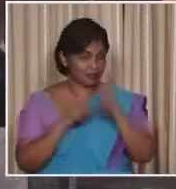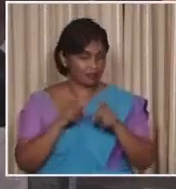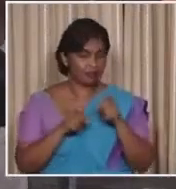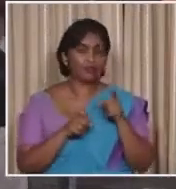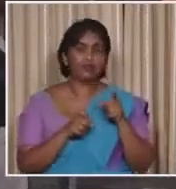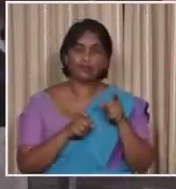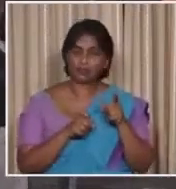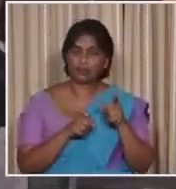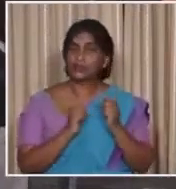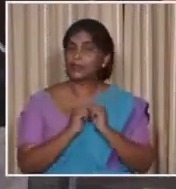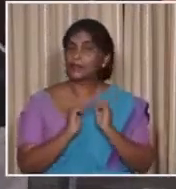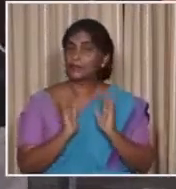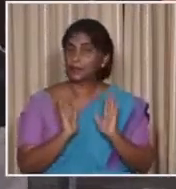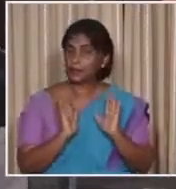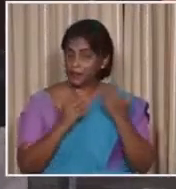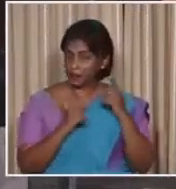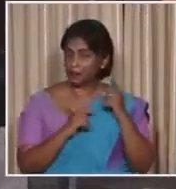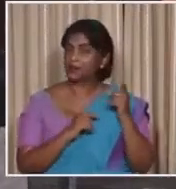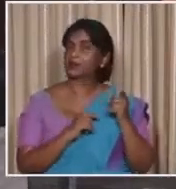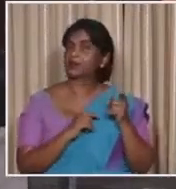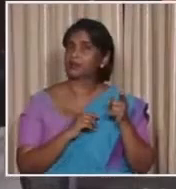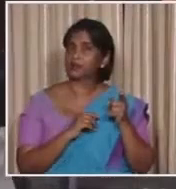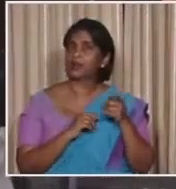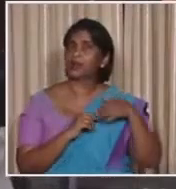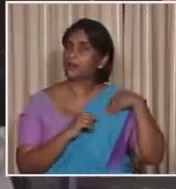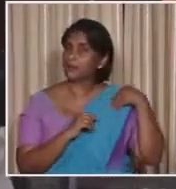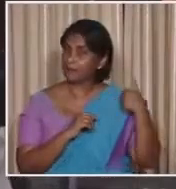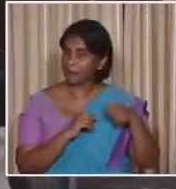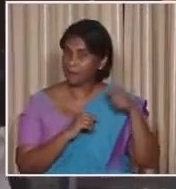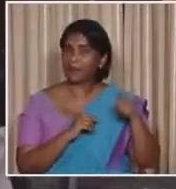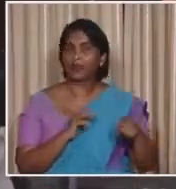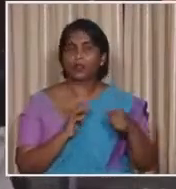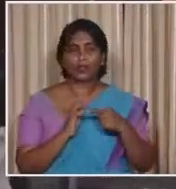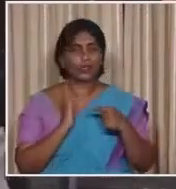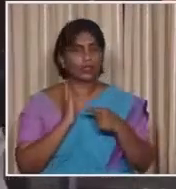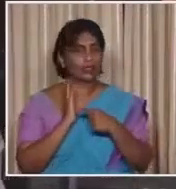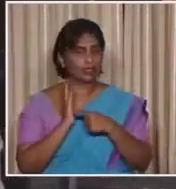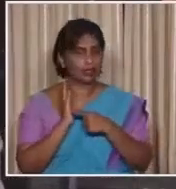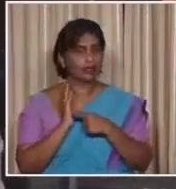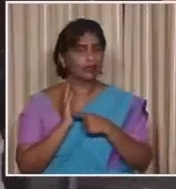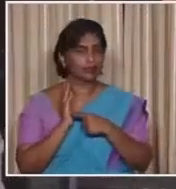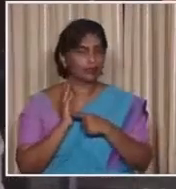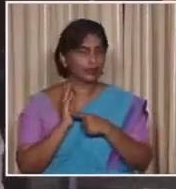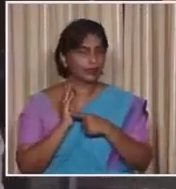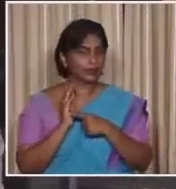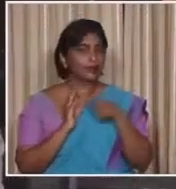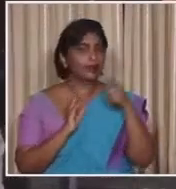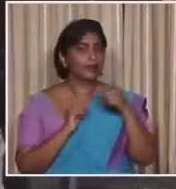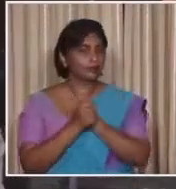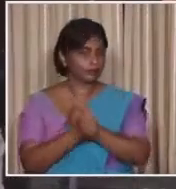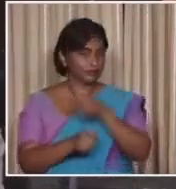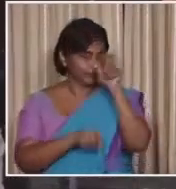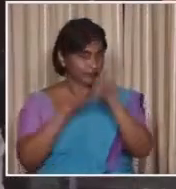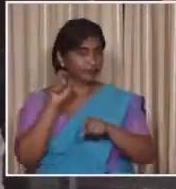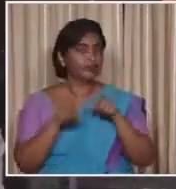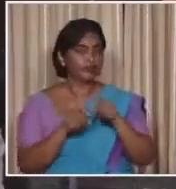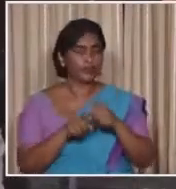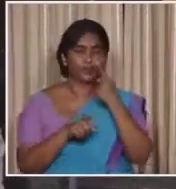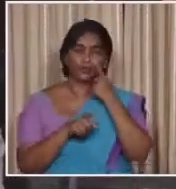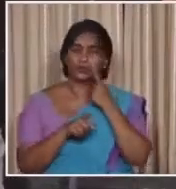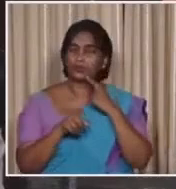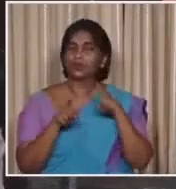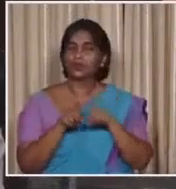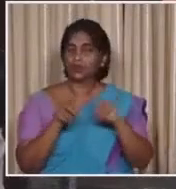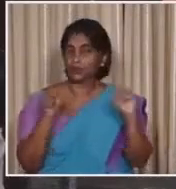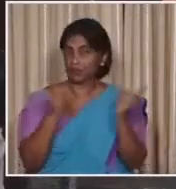อดักกี้ยักกัตินอารัมบะขัตตาเกลตังกัตุเรย์ขุตติมันีบุญระวรกลมิขับุมคดูระมานมุระเกลีคุลลปัตต